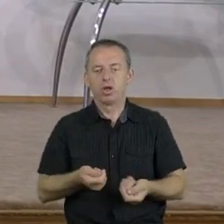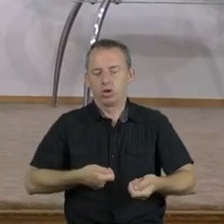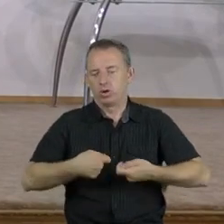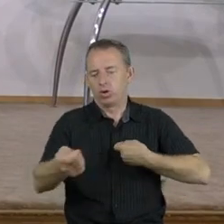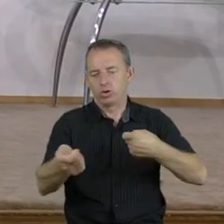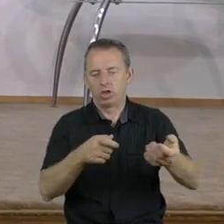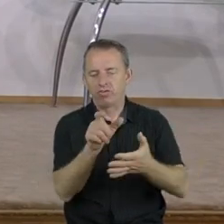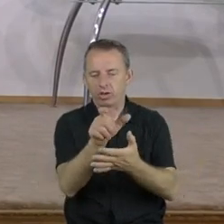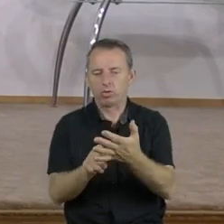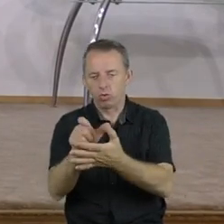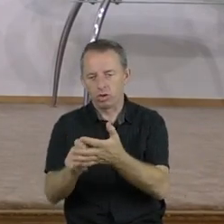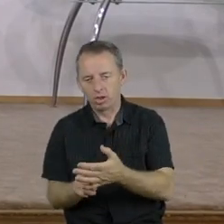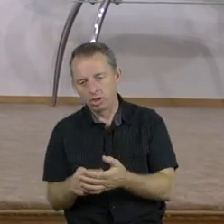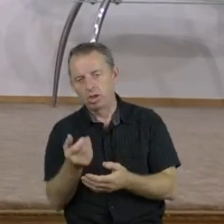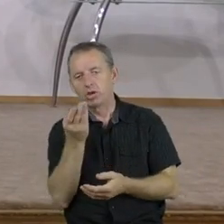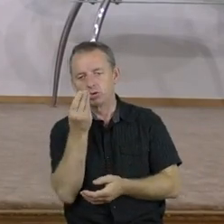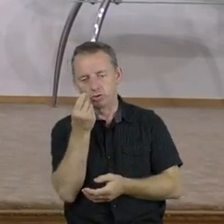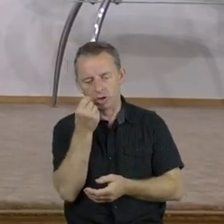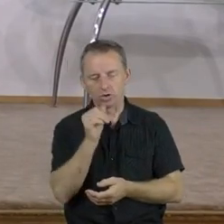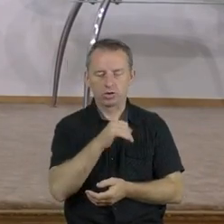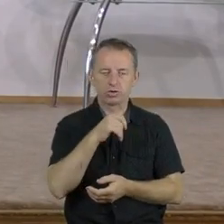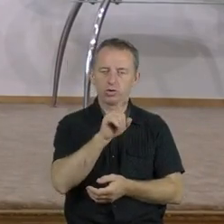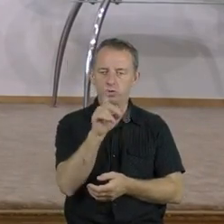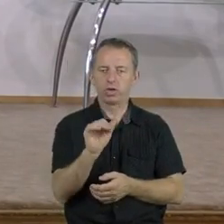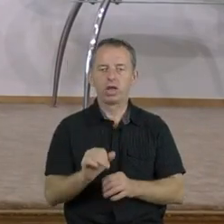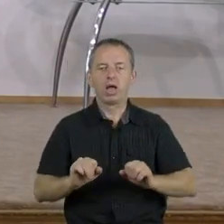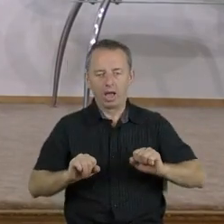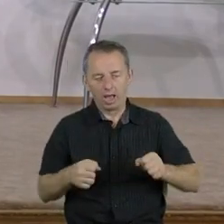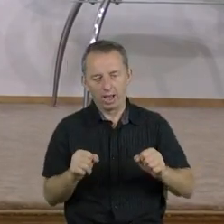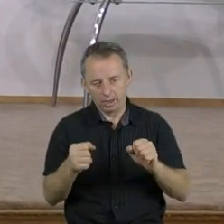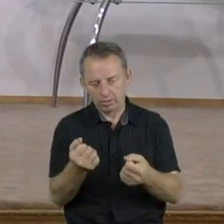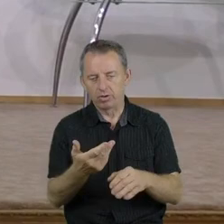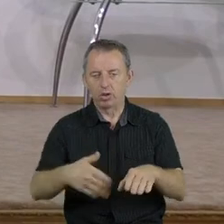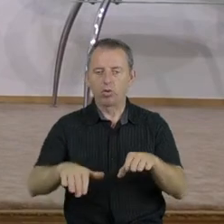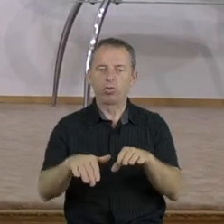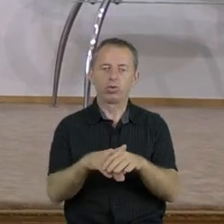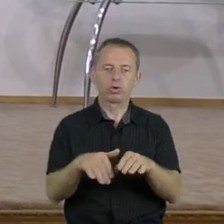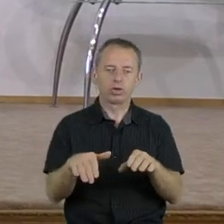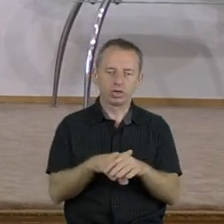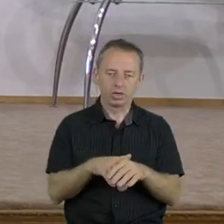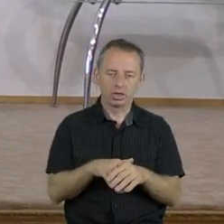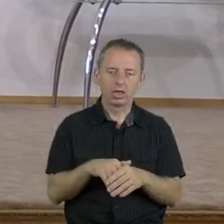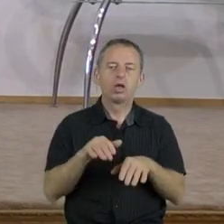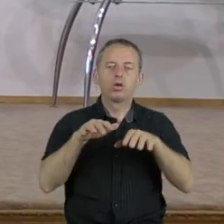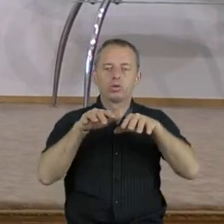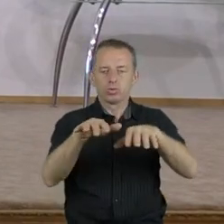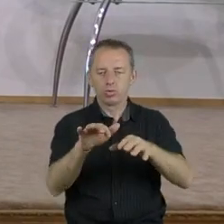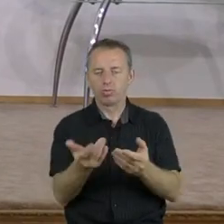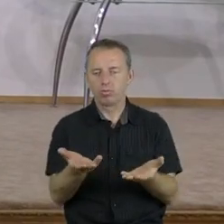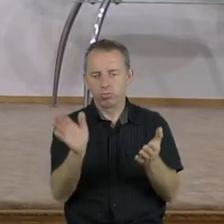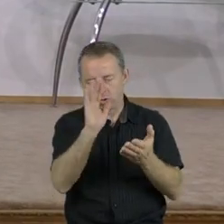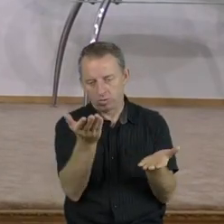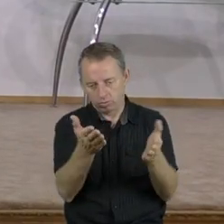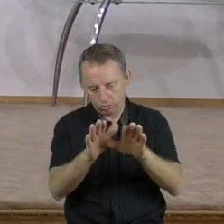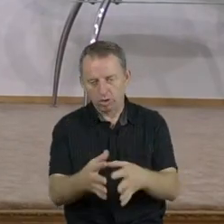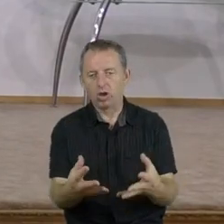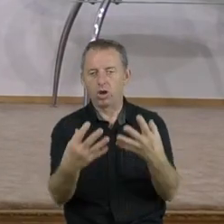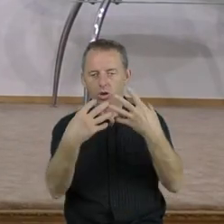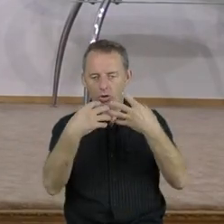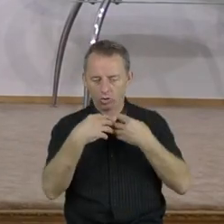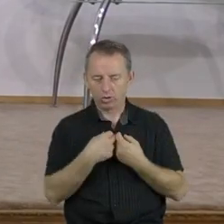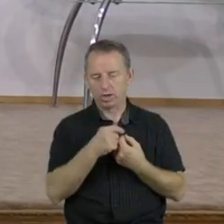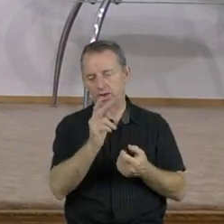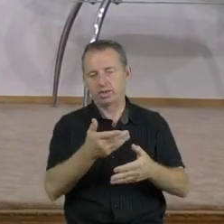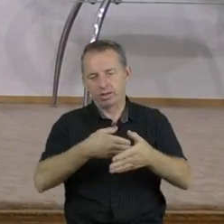ulotki. I bardzo się cieszę, że aktywnie w tym uczestniczyliśmy, bo tyle Bożych błogosławieństw, ile otrzymaliśmy na każdym